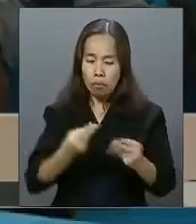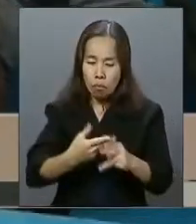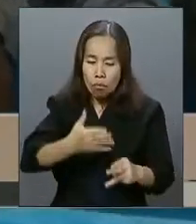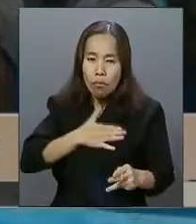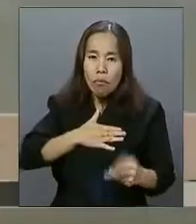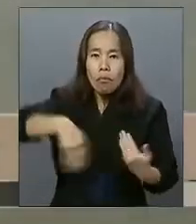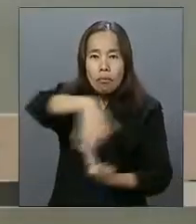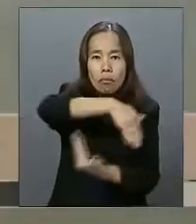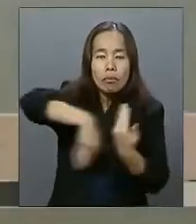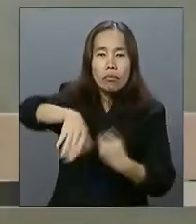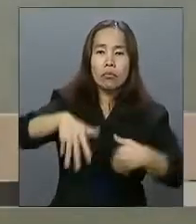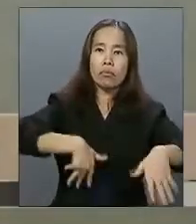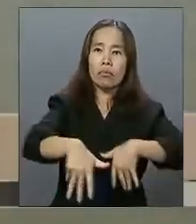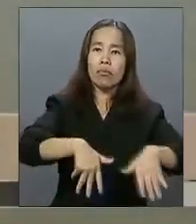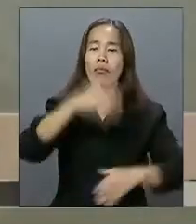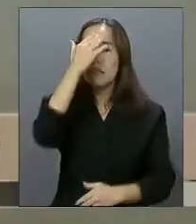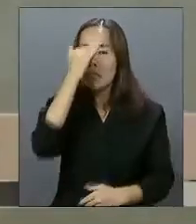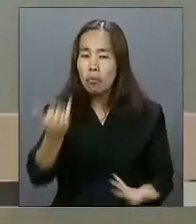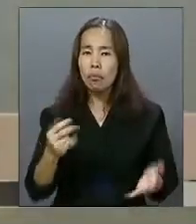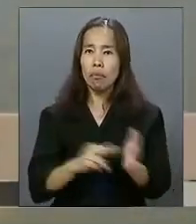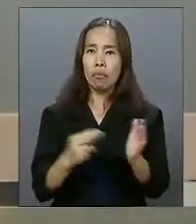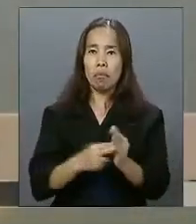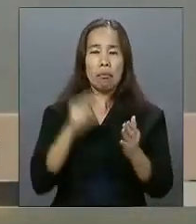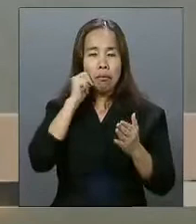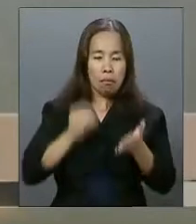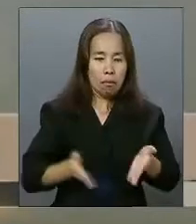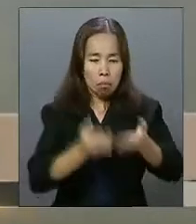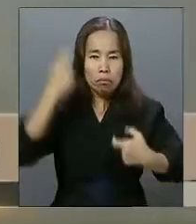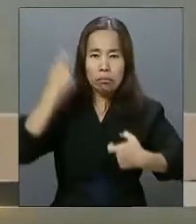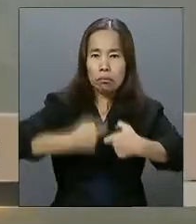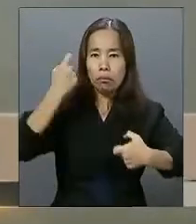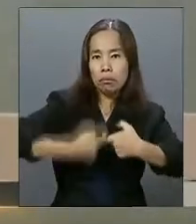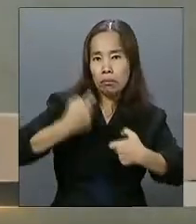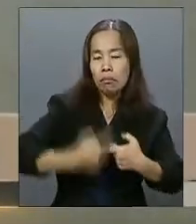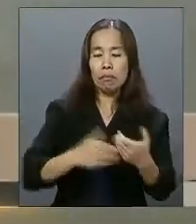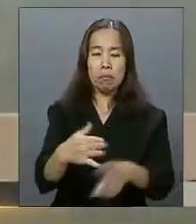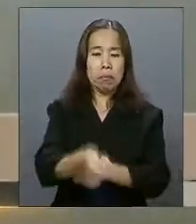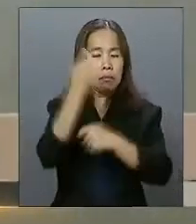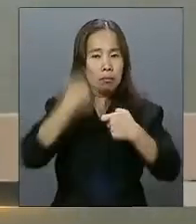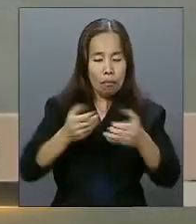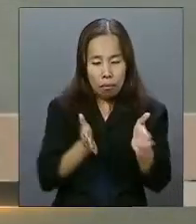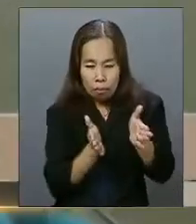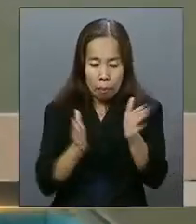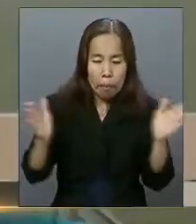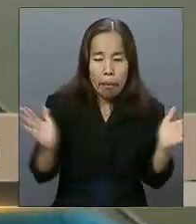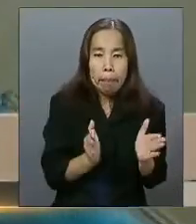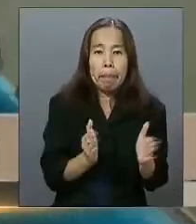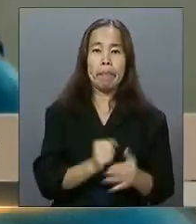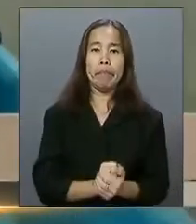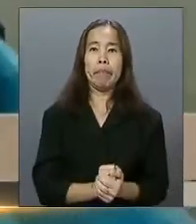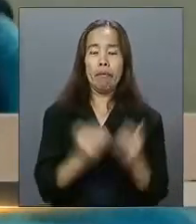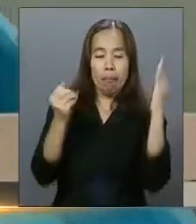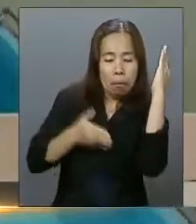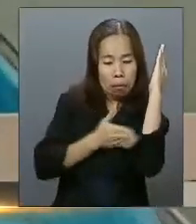าวบ้านดอนด้วยตัวเองค่ะเนื่องจากว่ากีดขวางร่องน้ำสำหรับการเดินเรือและการทำประมงเนื่องจากที่ผ่านมาได้ร้